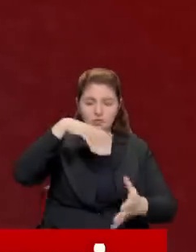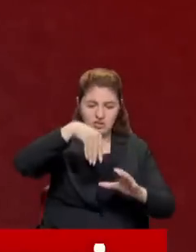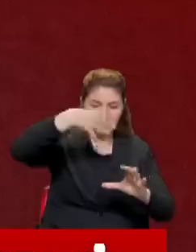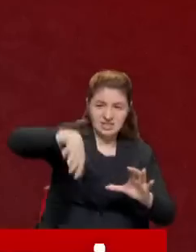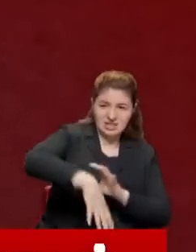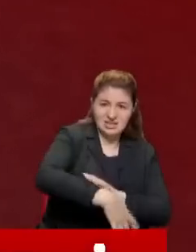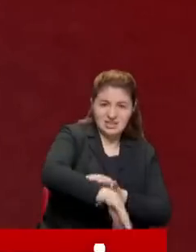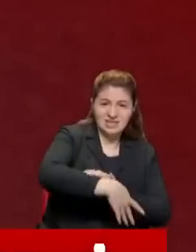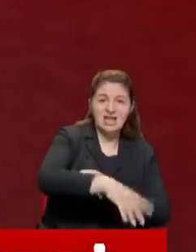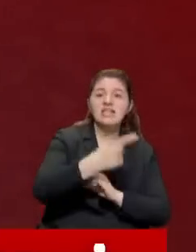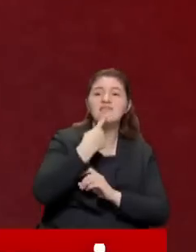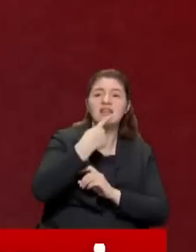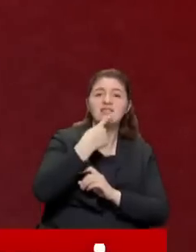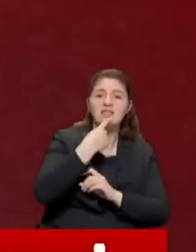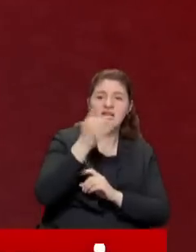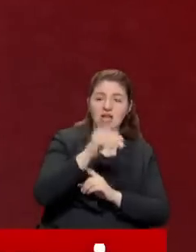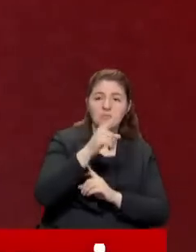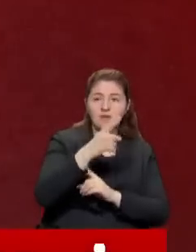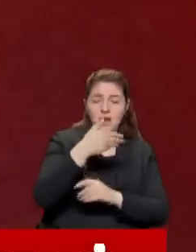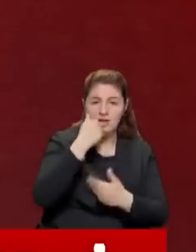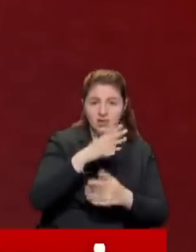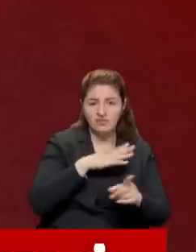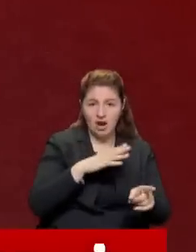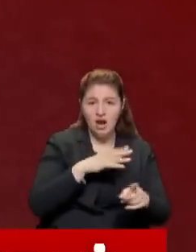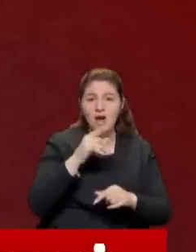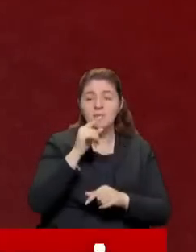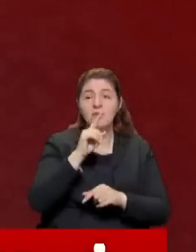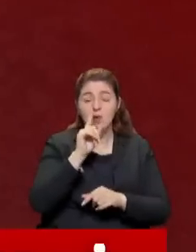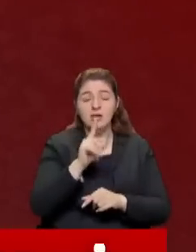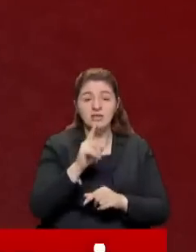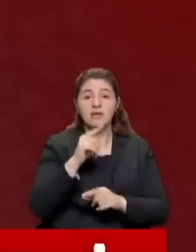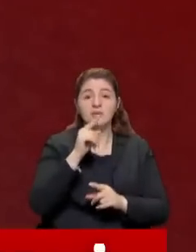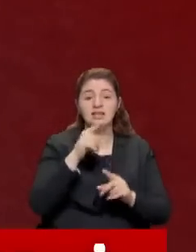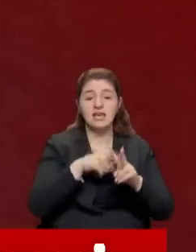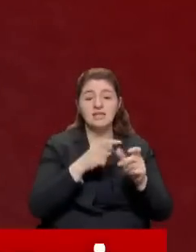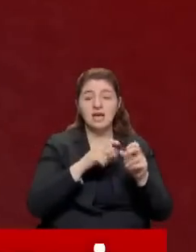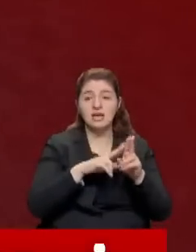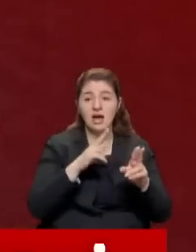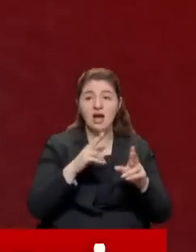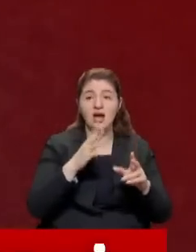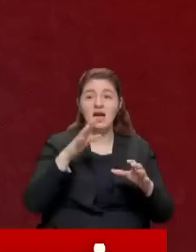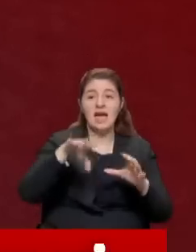çuvalını daldırın sadece ses geliyor falan. Hani böyle bir tarifiniz var. Bir de hani YSK başkanı